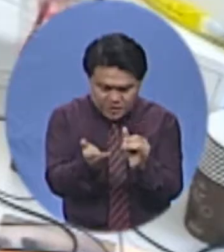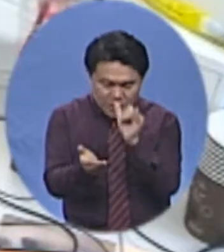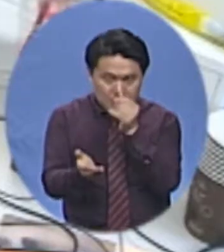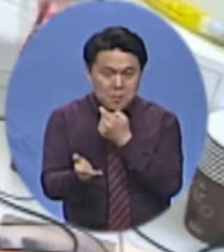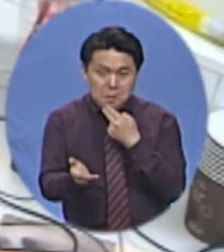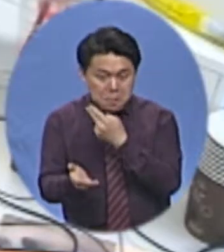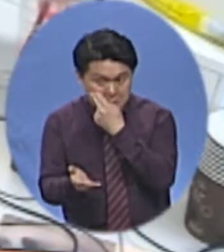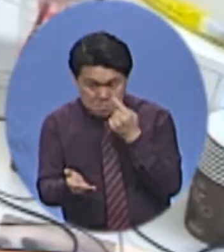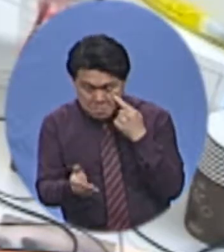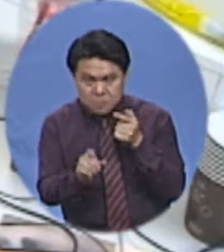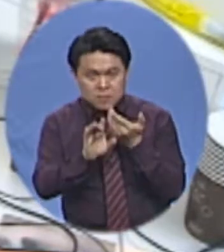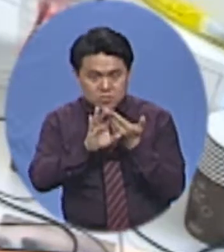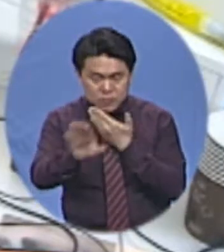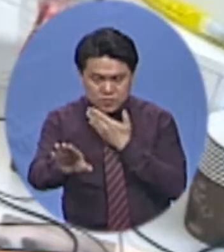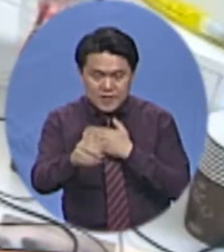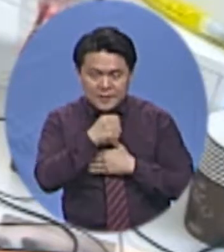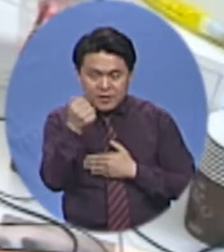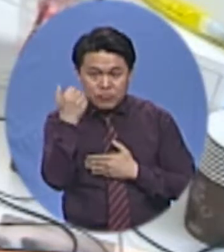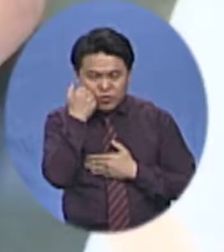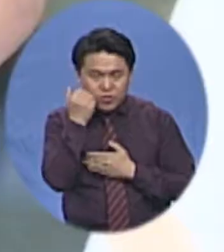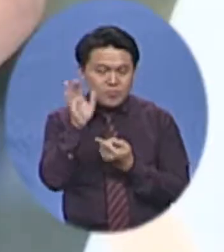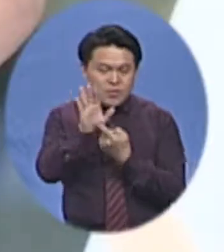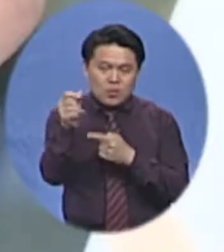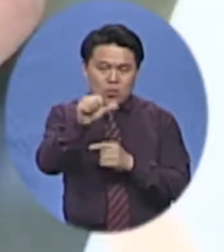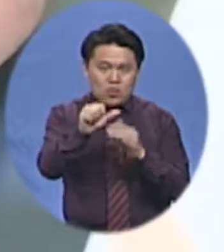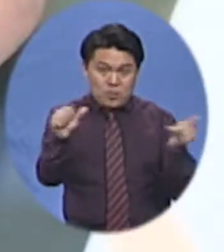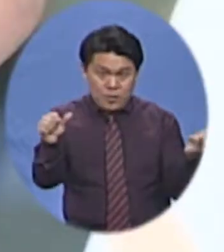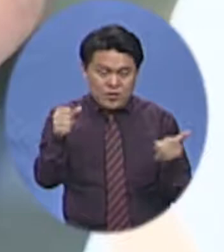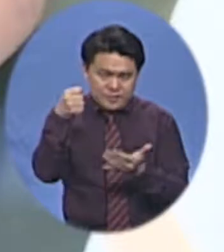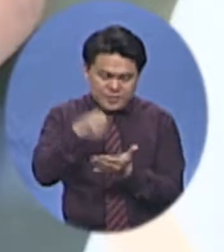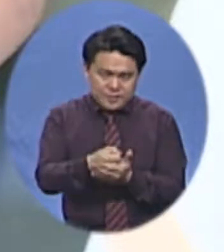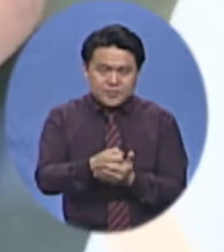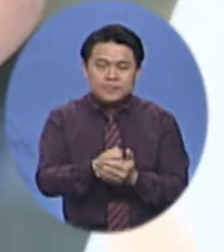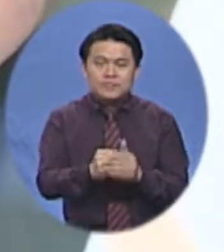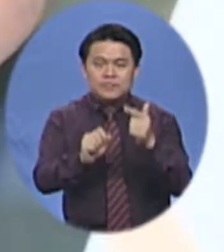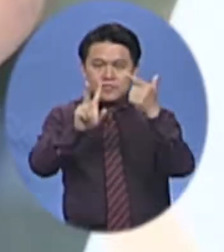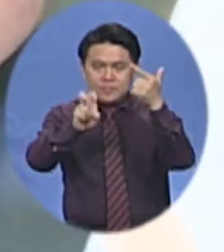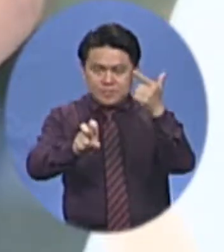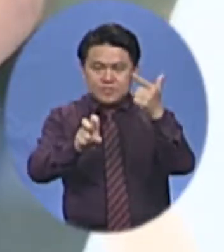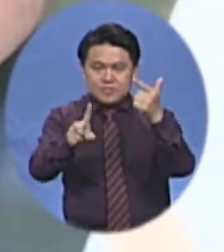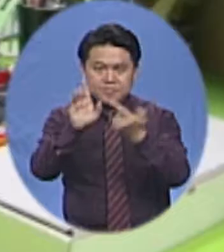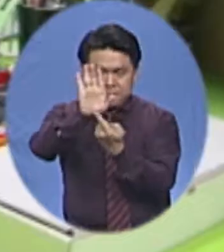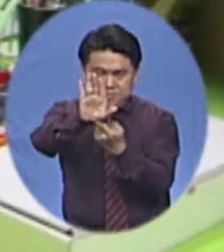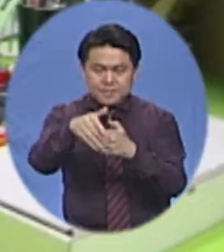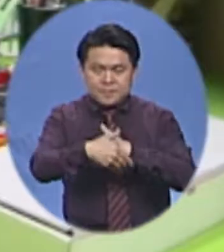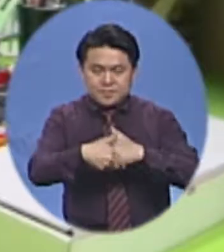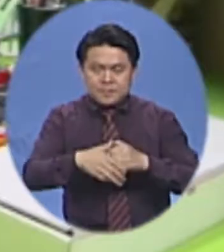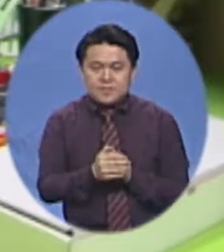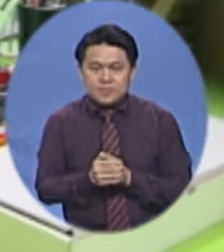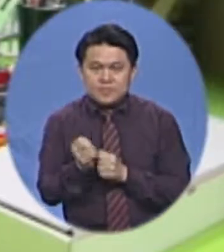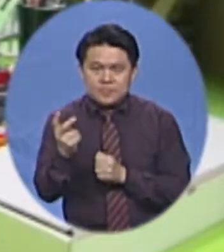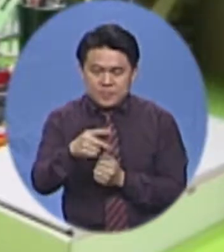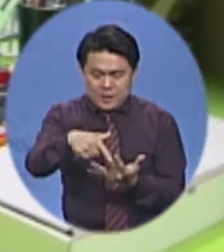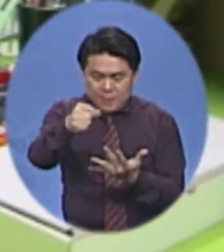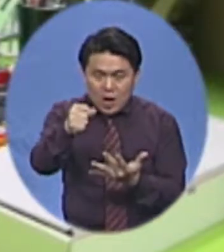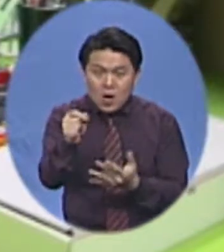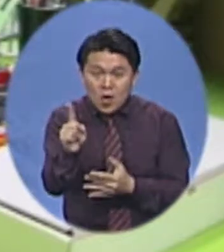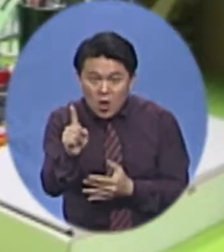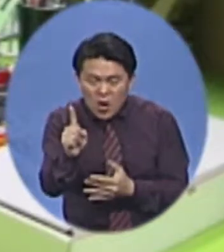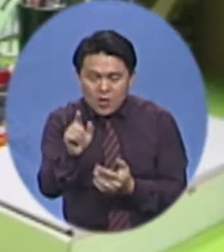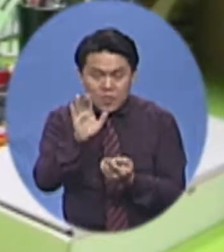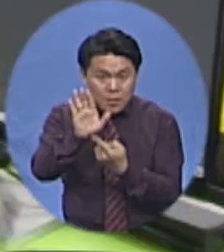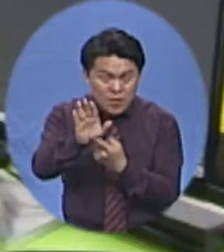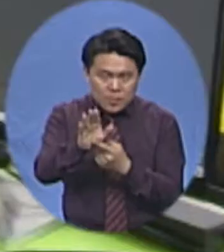여부를 확인한 후 최종 대상자 5,000명을 다음 달 21일 발표할 예정입니다. 한편 선정 여부는